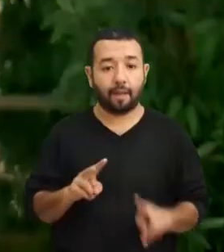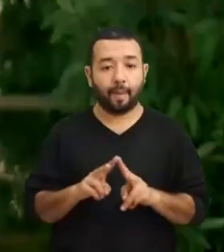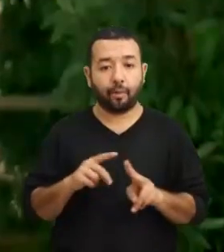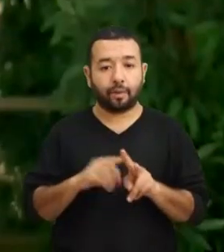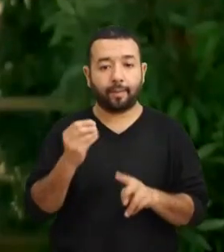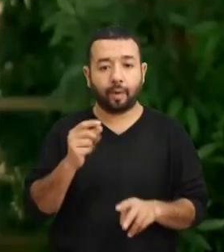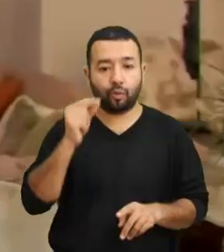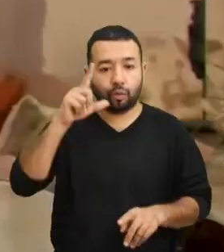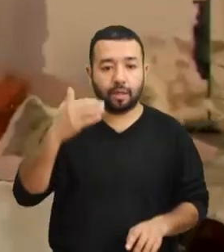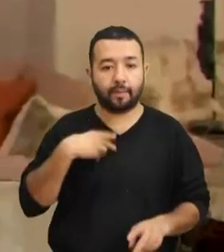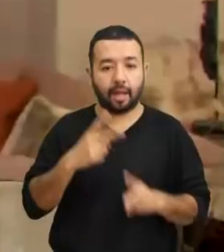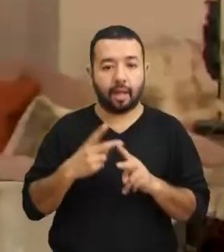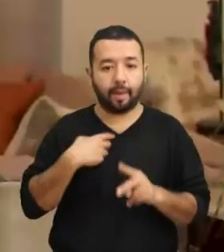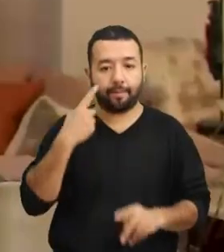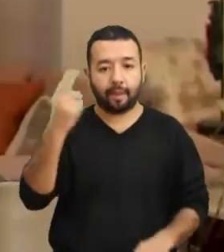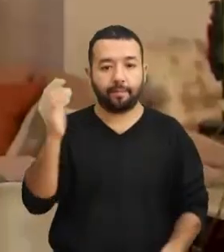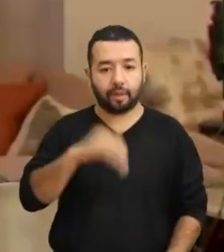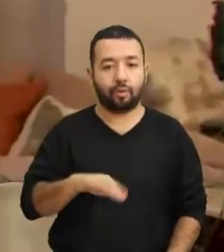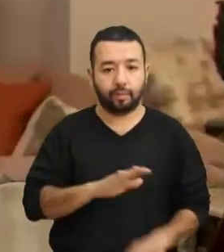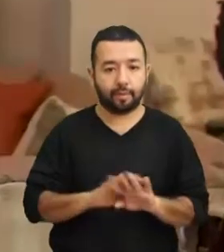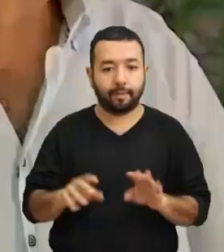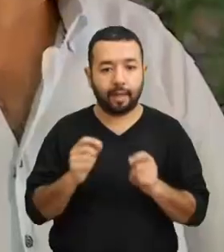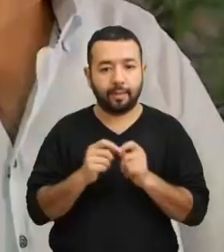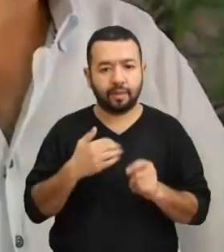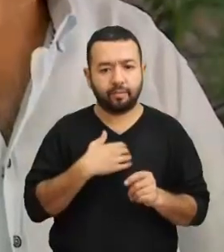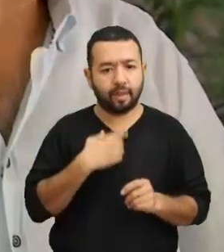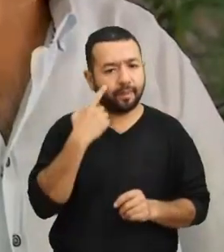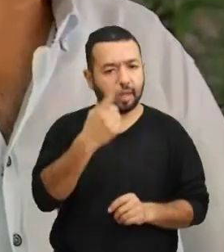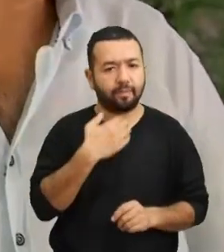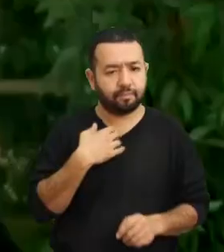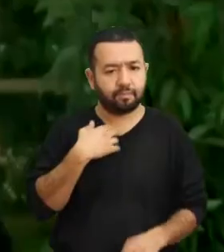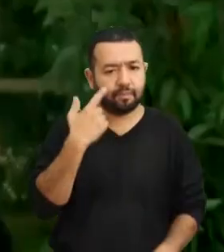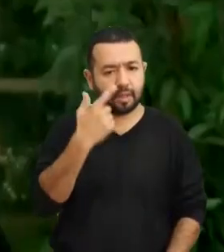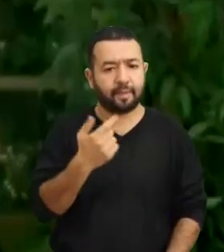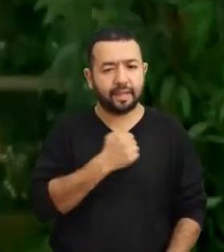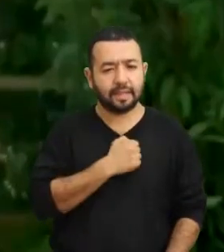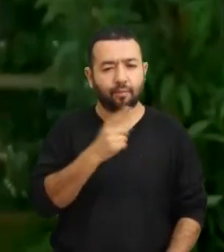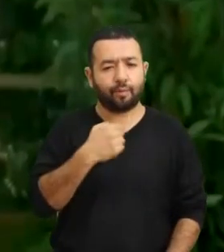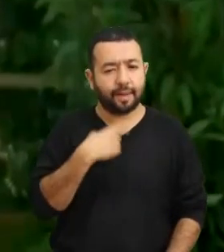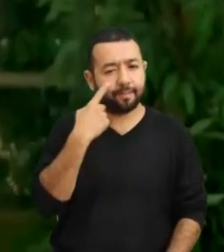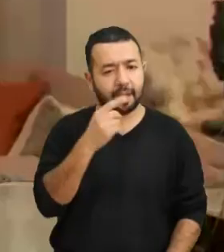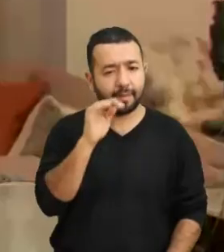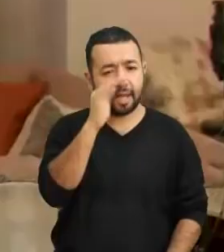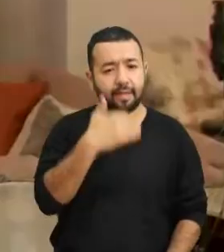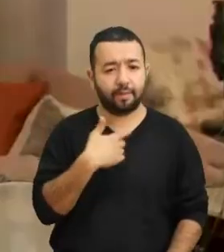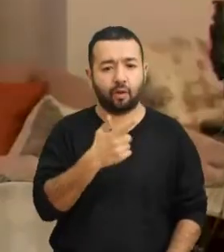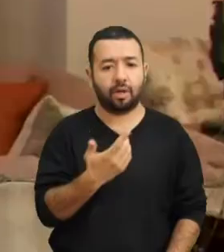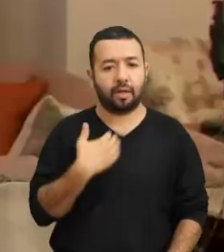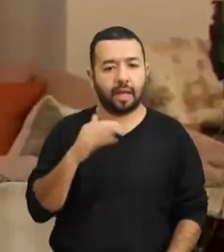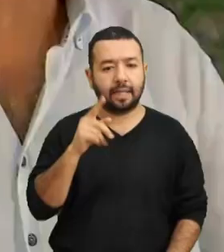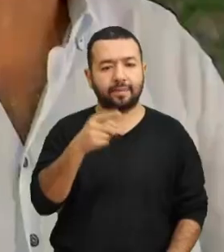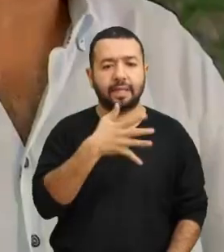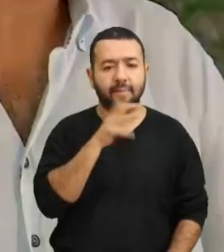Mahmut Kemal uyandı galiba. Ben hemen ona bakıp geliyorum, tamam mı? Biricik, ben bakarım Mahmut Kemal'e. Ben bakarım, canım o benim. Ben bakarım hayatım ona. Hayatım, sen